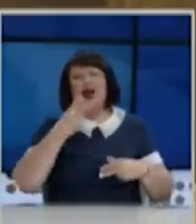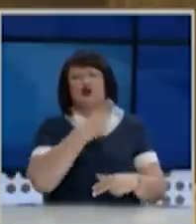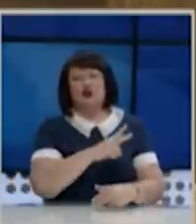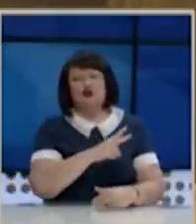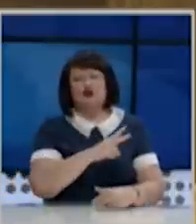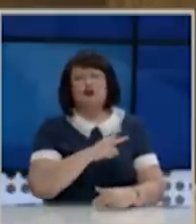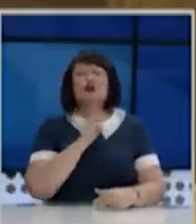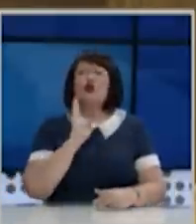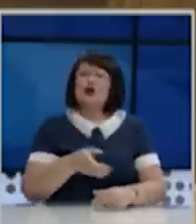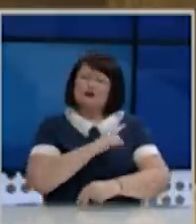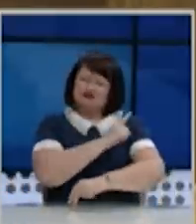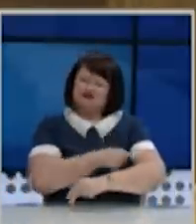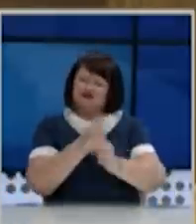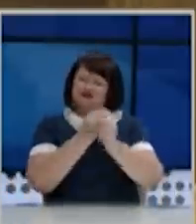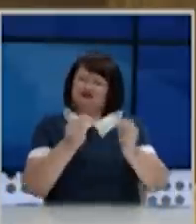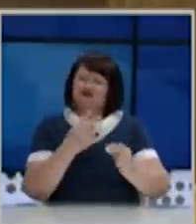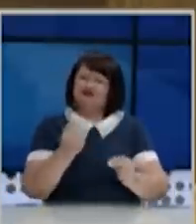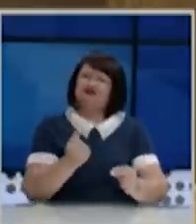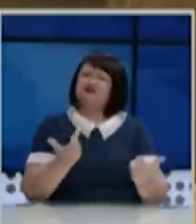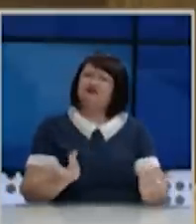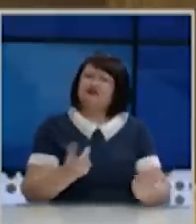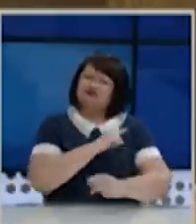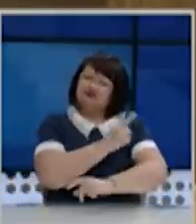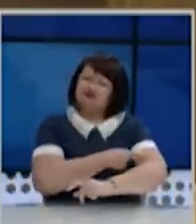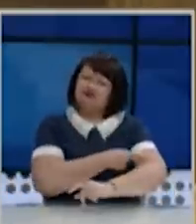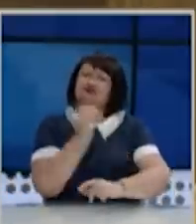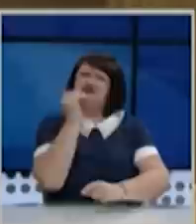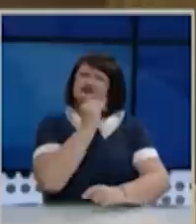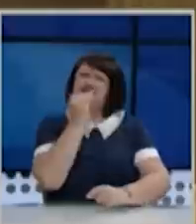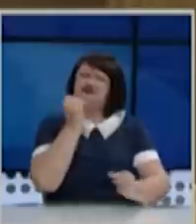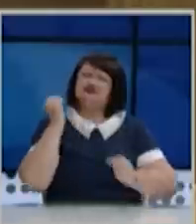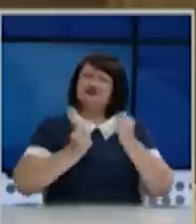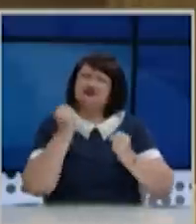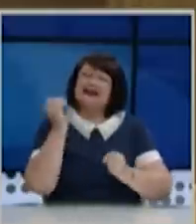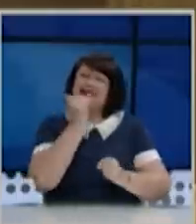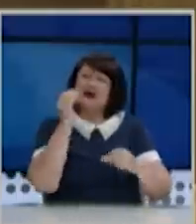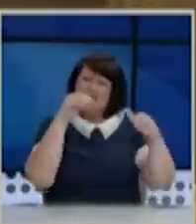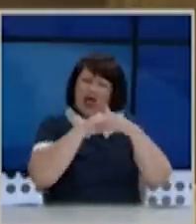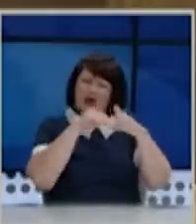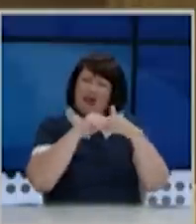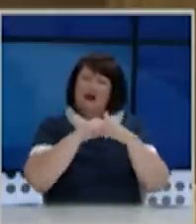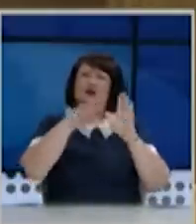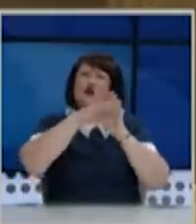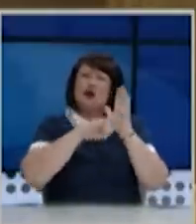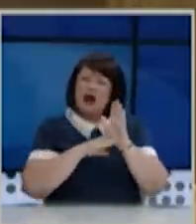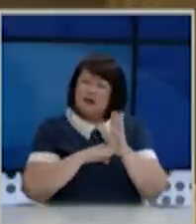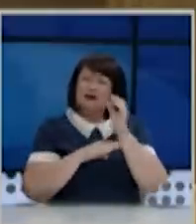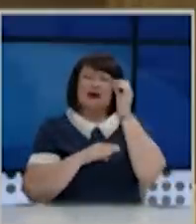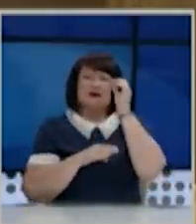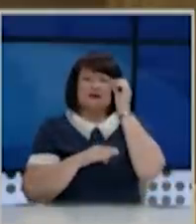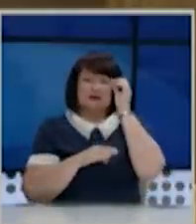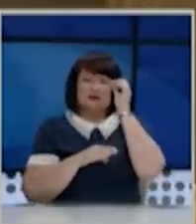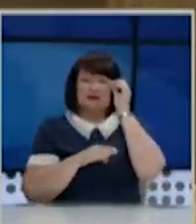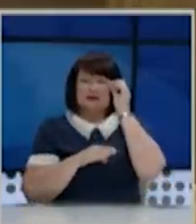και ικανοί και αποτελεσματικοί. Είστε ικανοί και γρήγορα να τρέχετε τα επενδυτικά project, ακόμα και